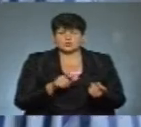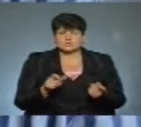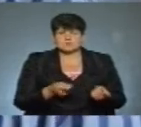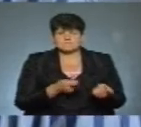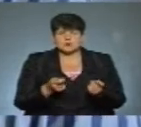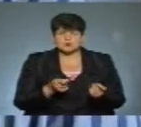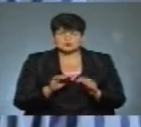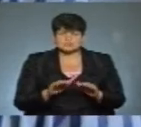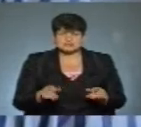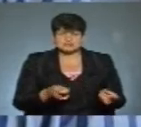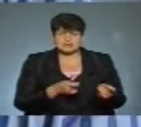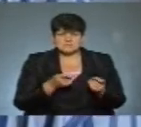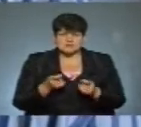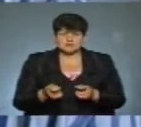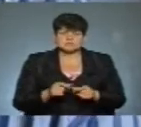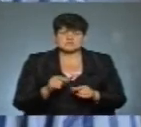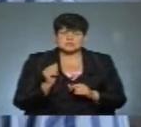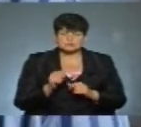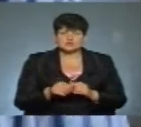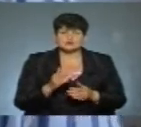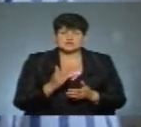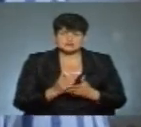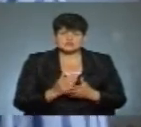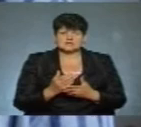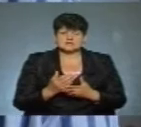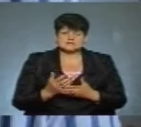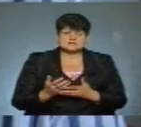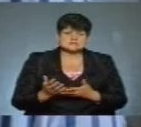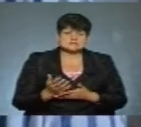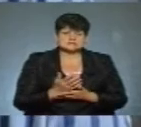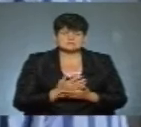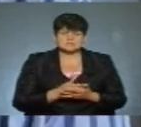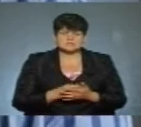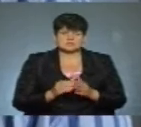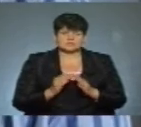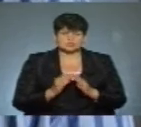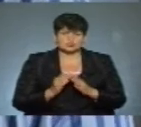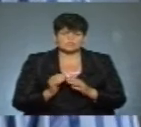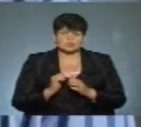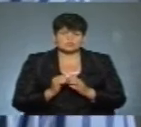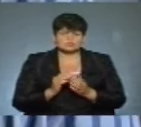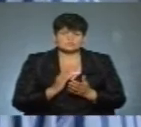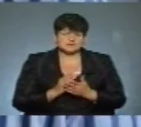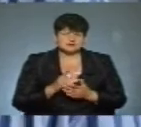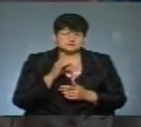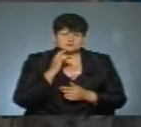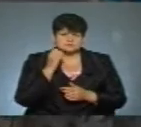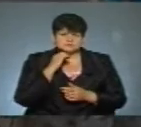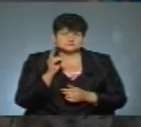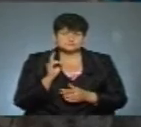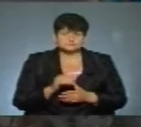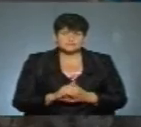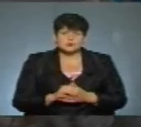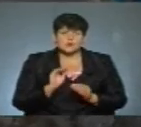приносили, діти приносили. Крім того, є якісь збірки в кожного, вдома кожен щось має, якісь стародавні речі.